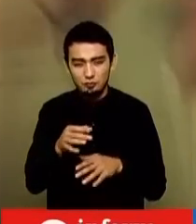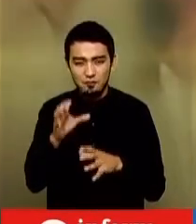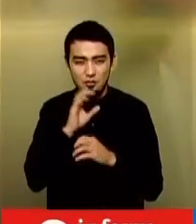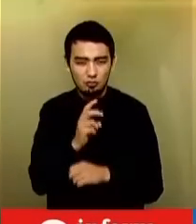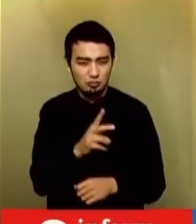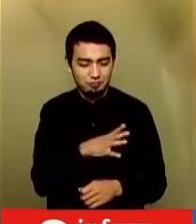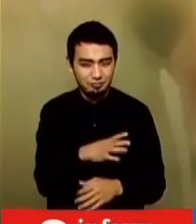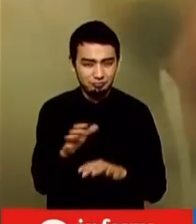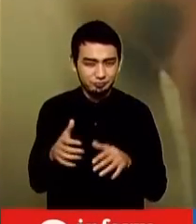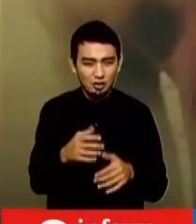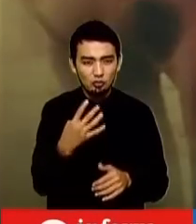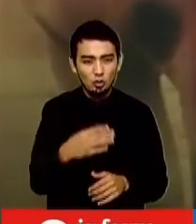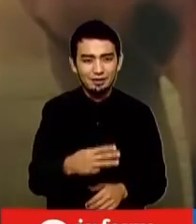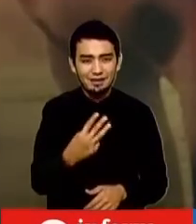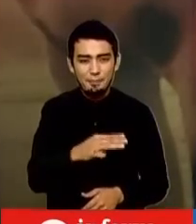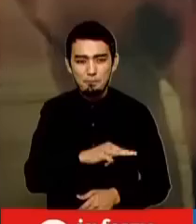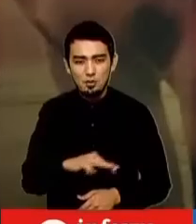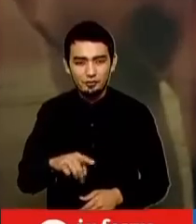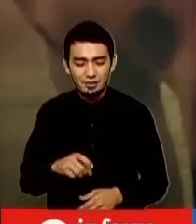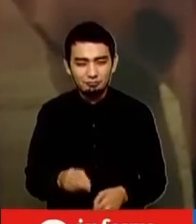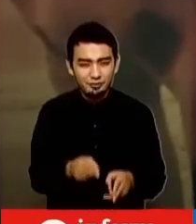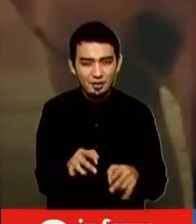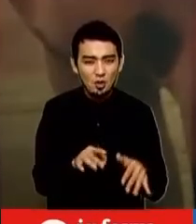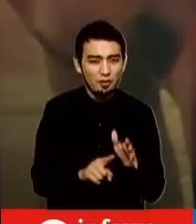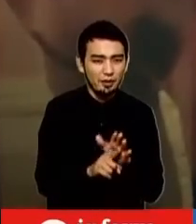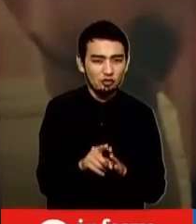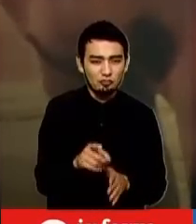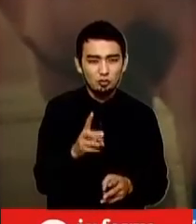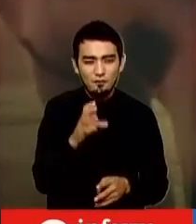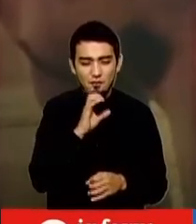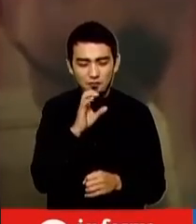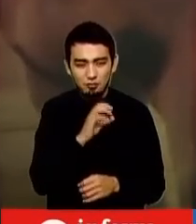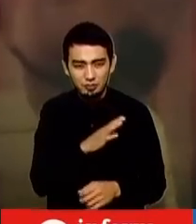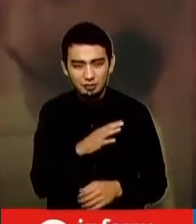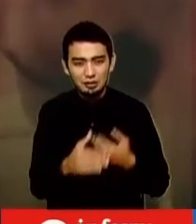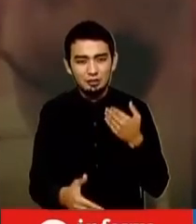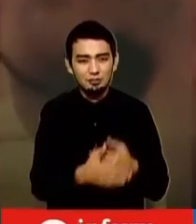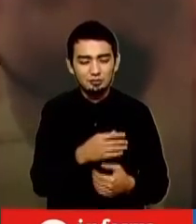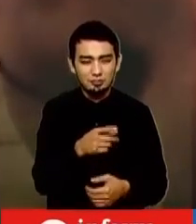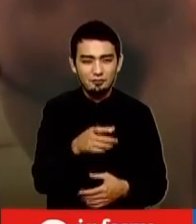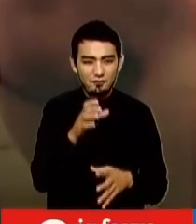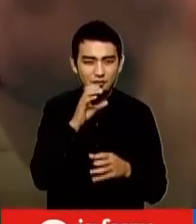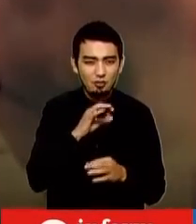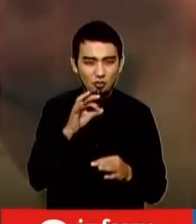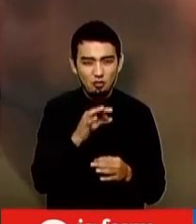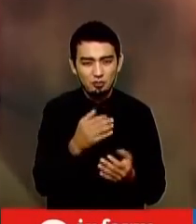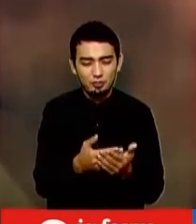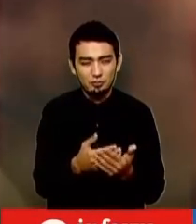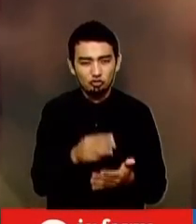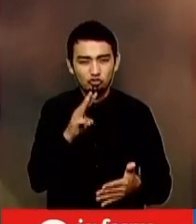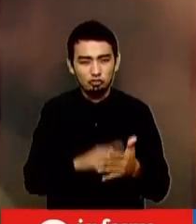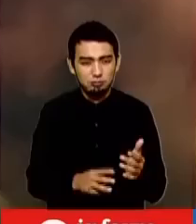составил 43 миллиона тенге. Возбуждено уголовное дело по статье «Скотокрадство». Наказание за этот вид кражи предусматривает крупный